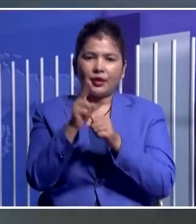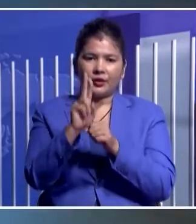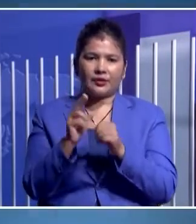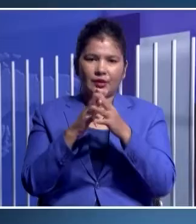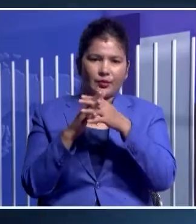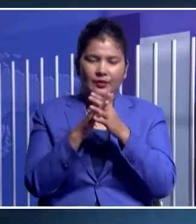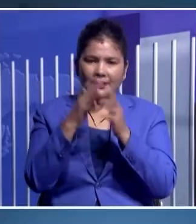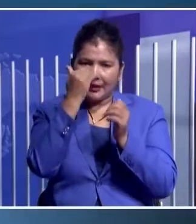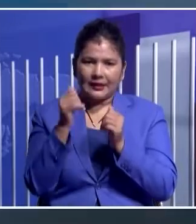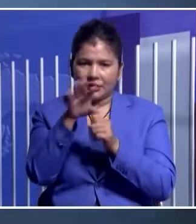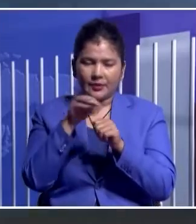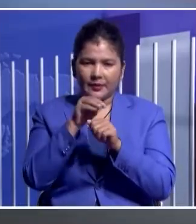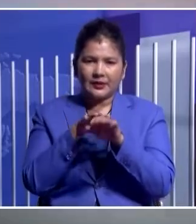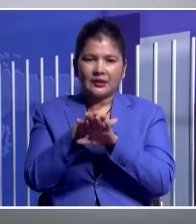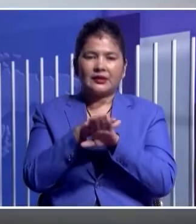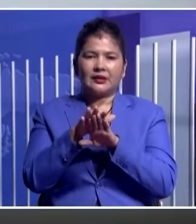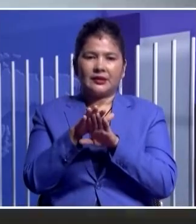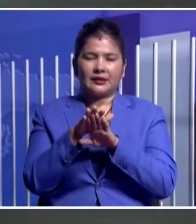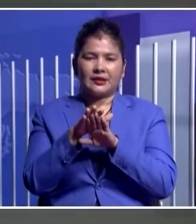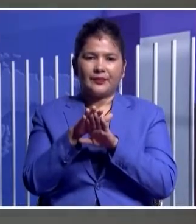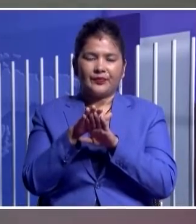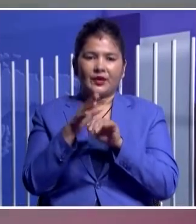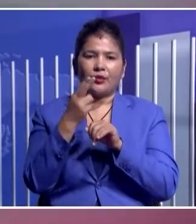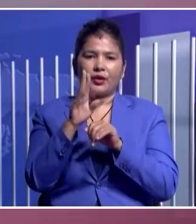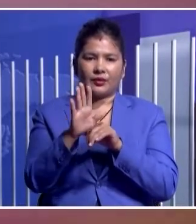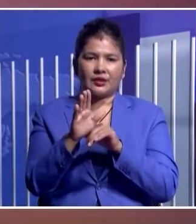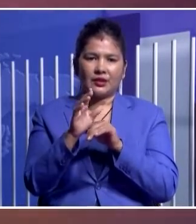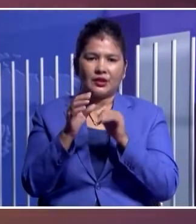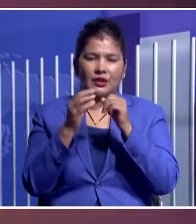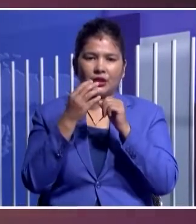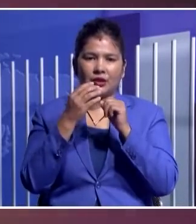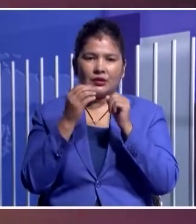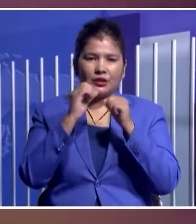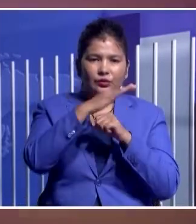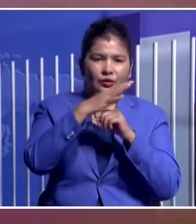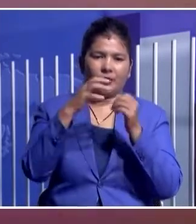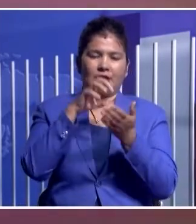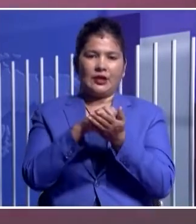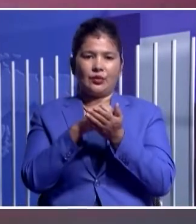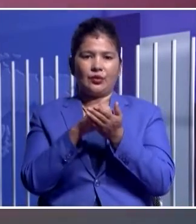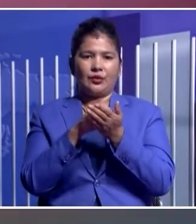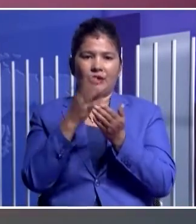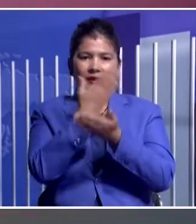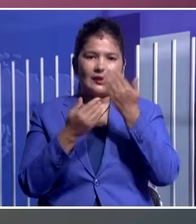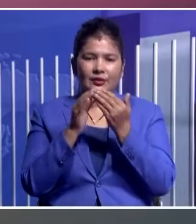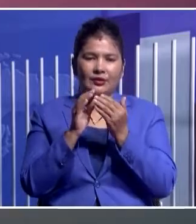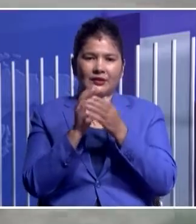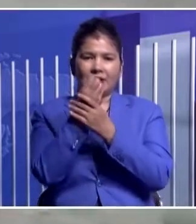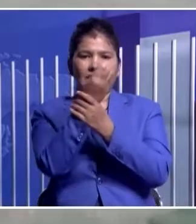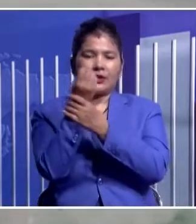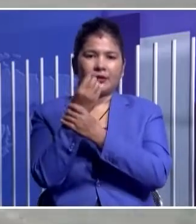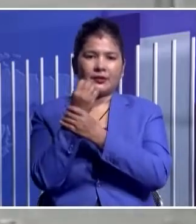भूकम्पका कारण सबैभन्दा धेरै क्षति पाक्तिका प्रान्तमा भएको छ। दुर्गम ठाउँका घाइतेहरूलाई हेलिकप्टर मार्फत अस्पताल पुर्याइएको